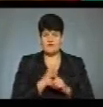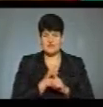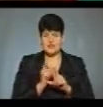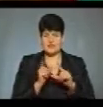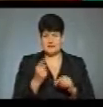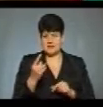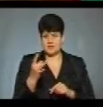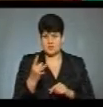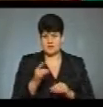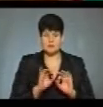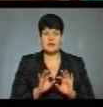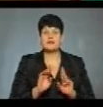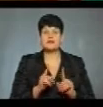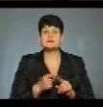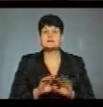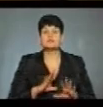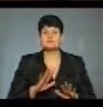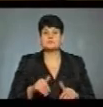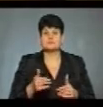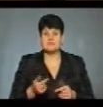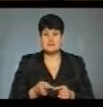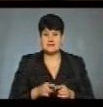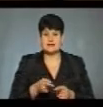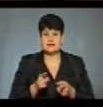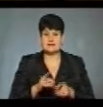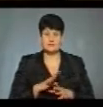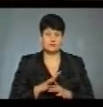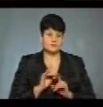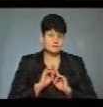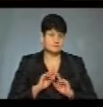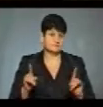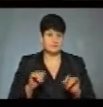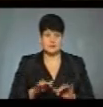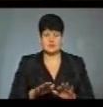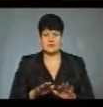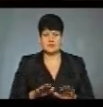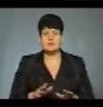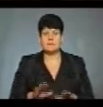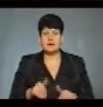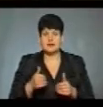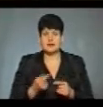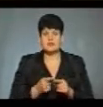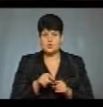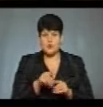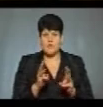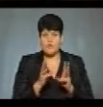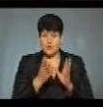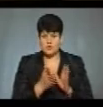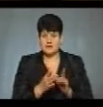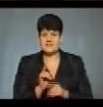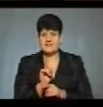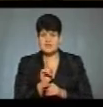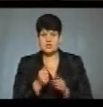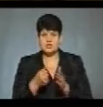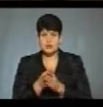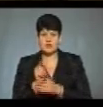розповіла, як відбувалася передача. Це дійсно було містичне дійство передачі цього вогнику від свічки до